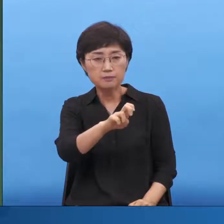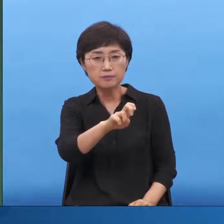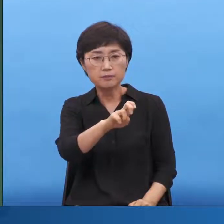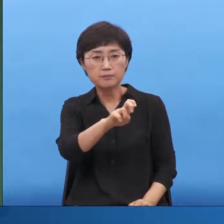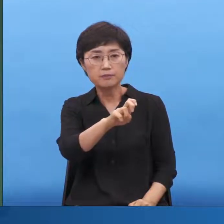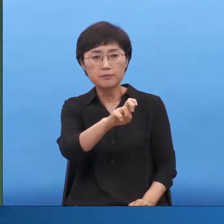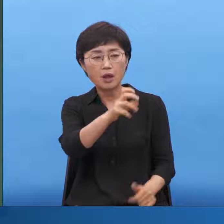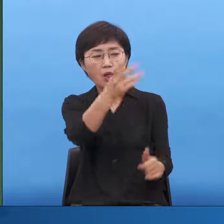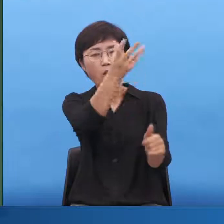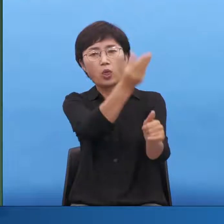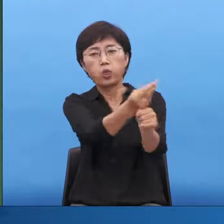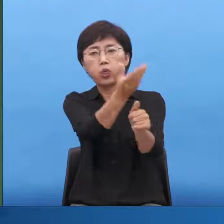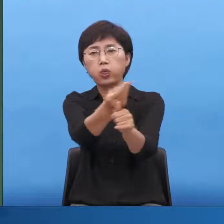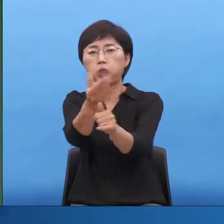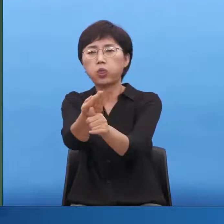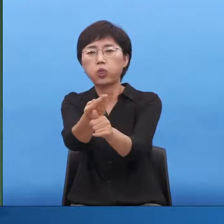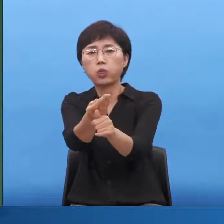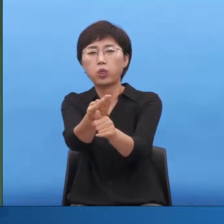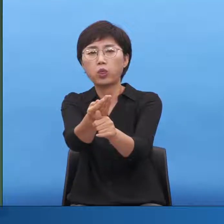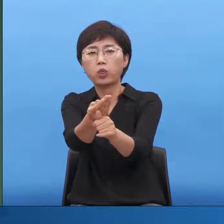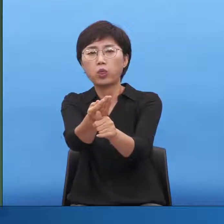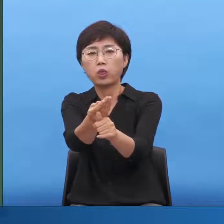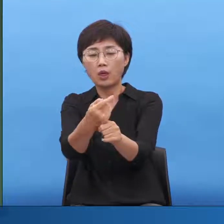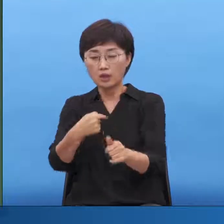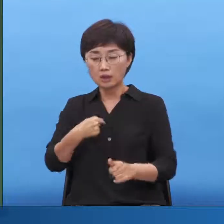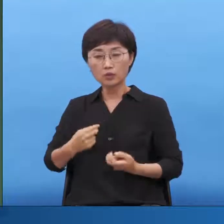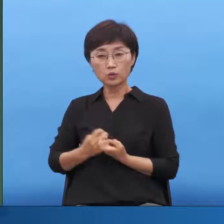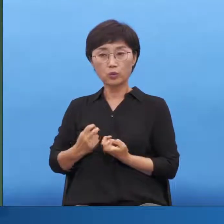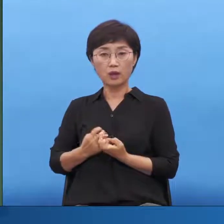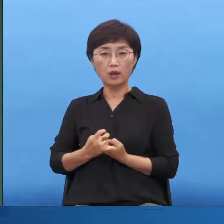因为拿非利进入到了他们里面。 그러니 이게 내게 임해야 되는 겁니다.